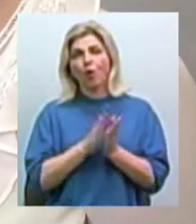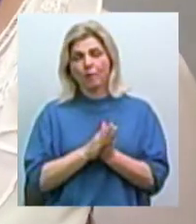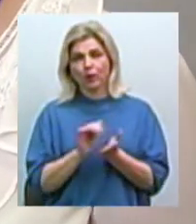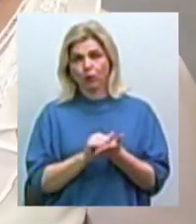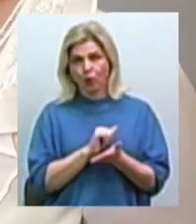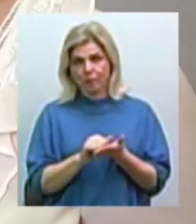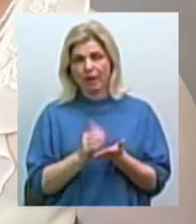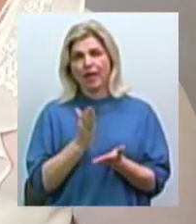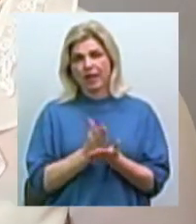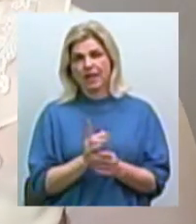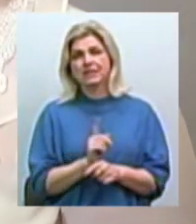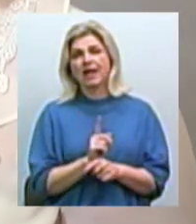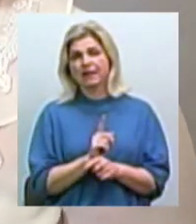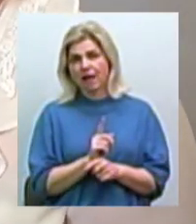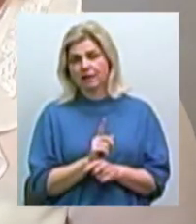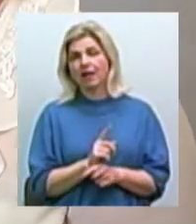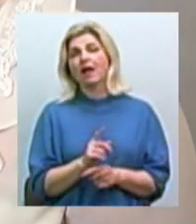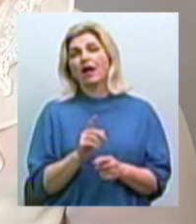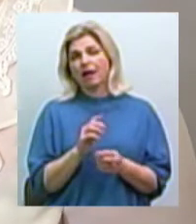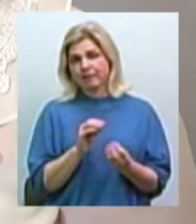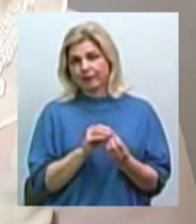є стандартним. Це або